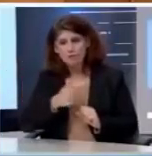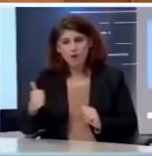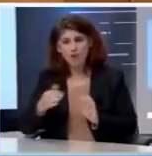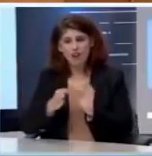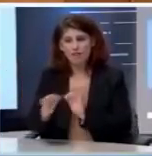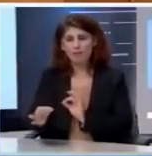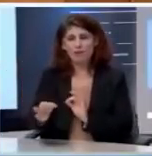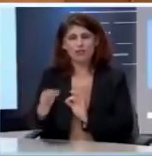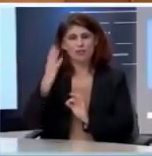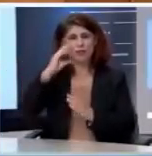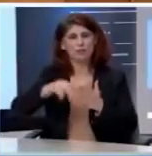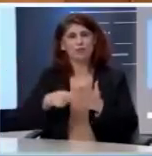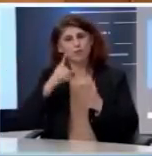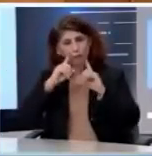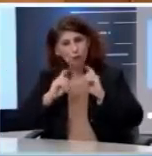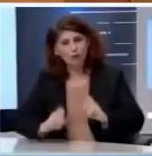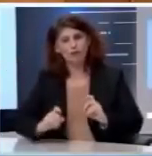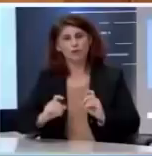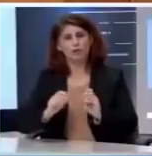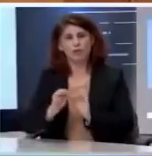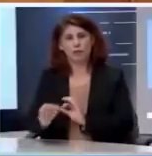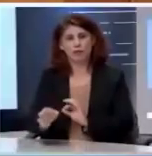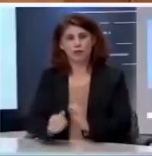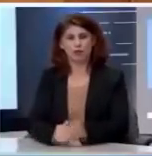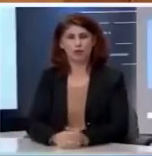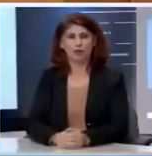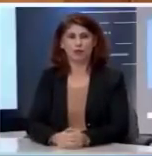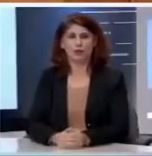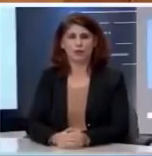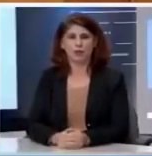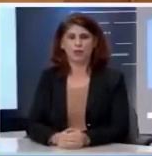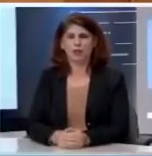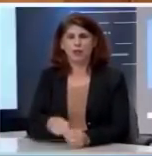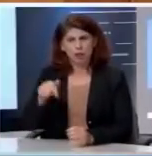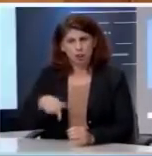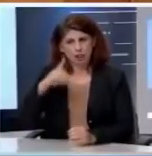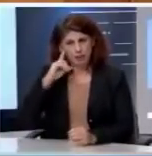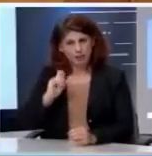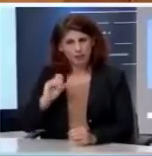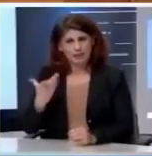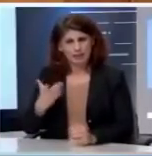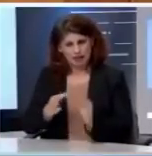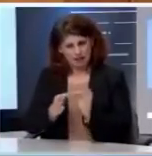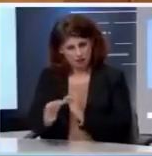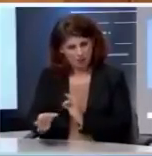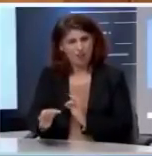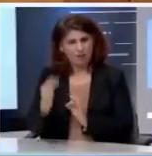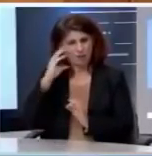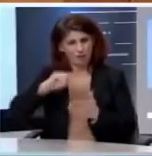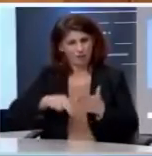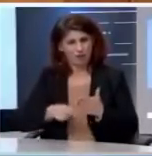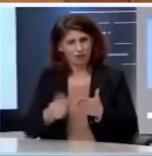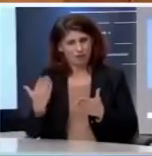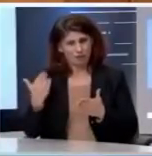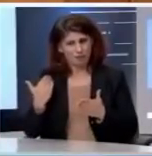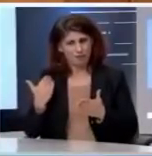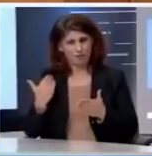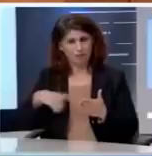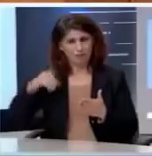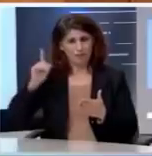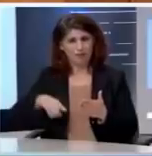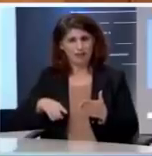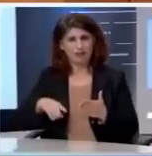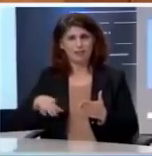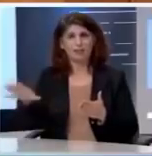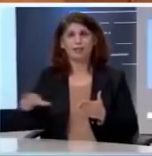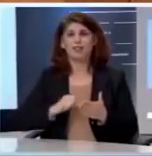εφήρμοσα το μνημόνιο το οποίο ήμουν υποχρεωμένο να εφαρμόσω. Και τώρα ξέρετε εσείς θα πει να εφαρμόζει το μνημόνιο. Προηγουμένως, προ λίγων ημερών δεν